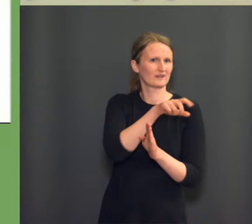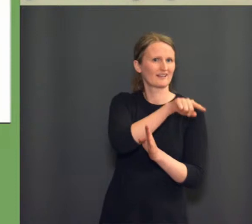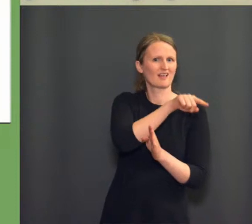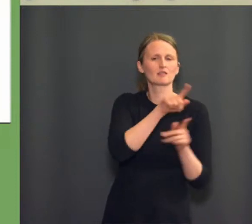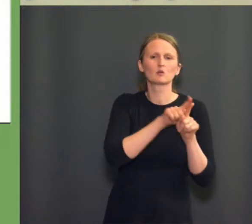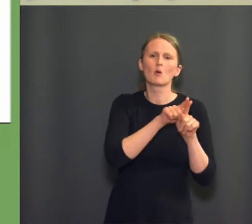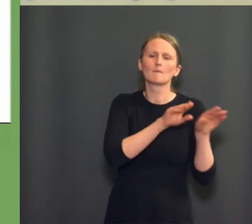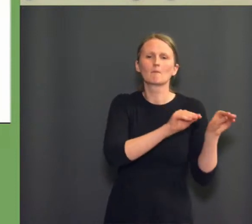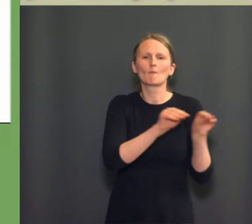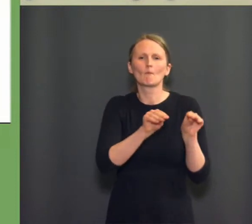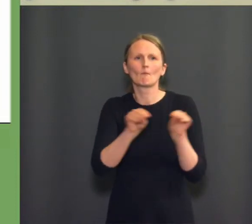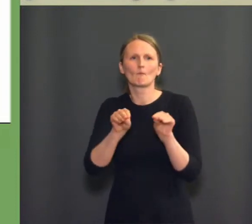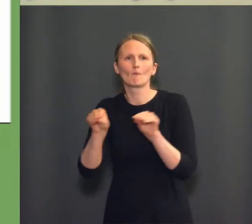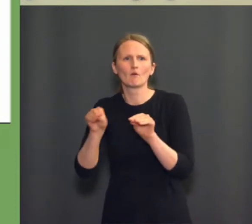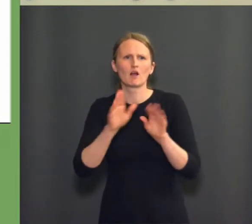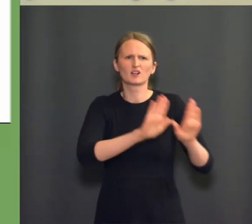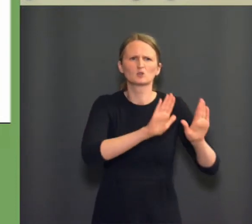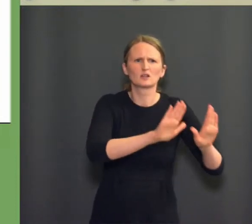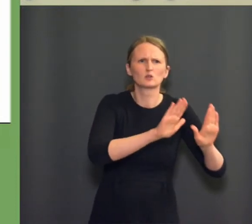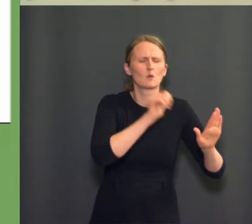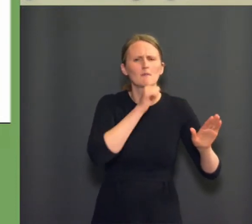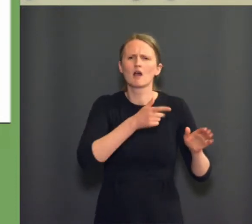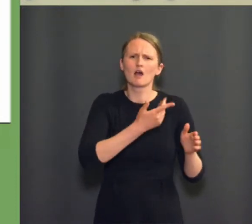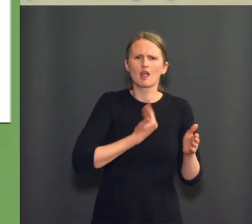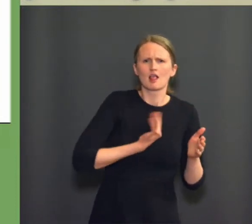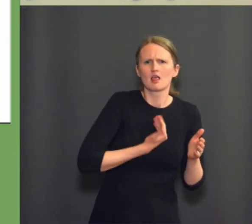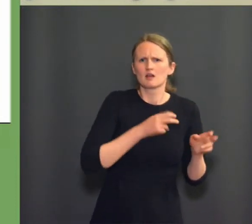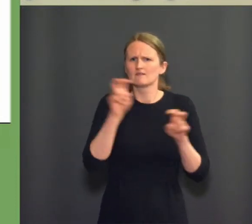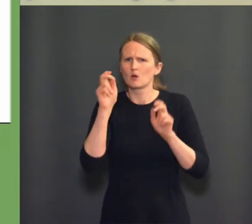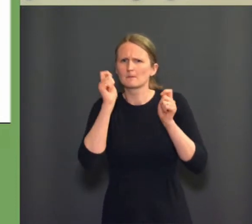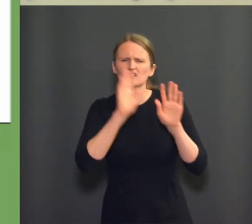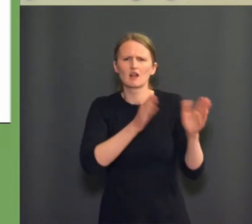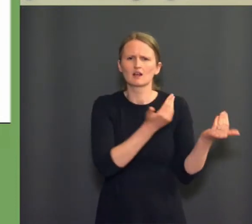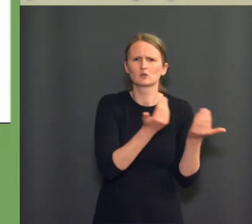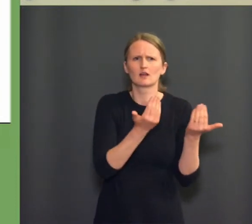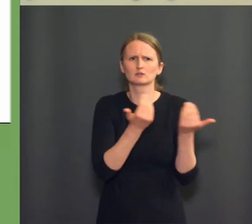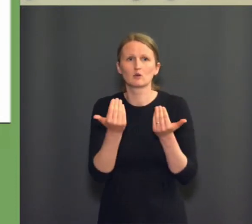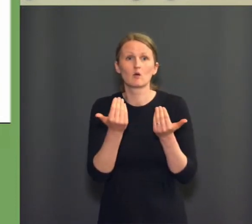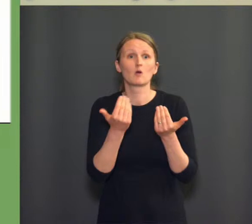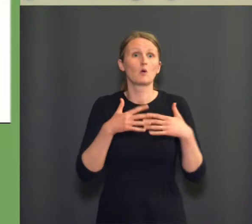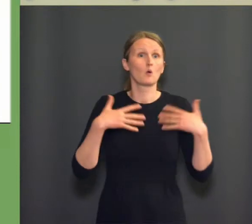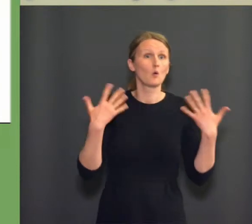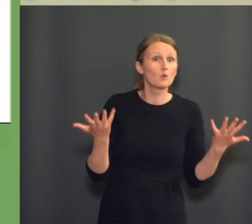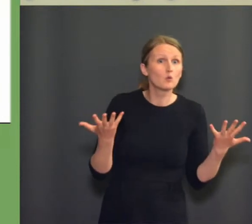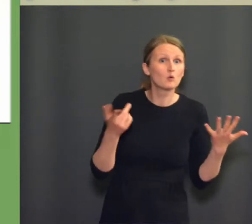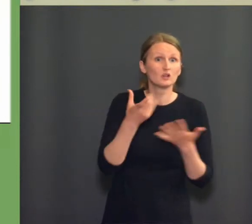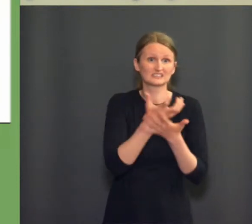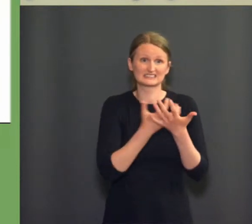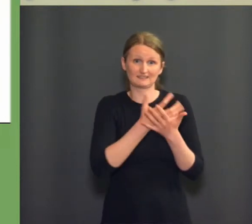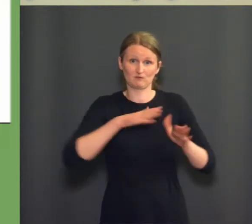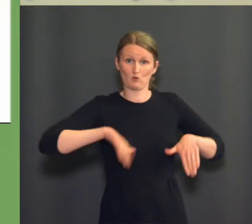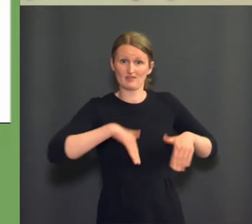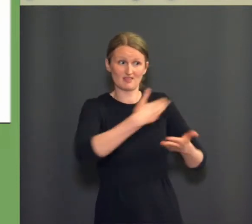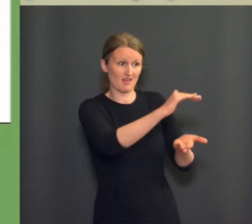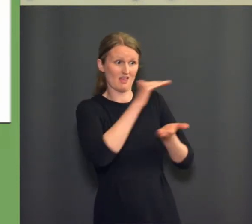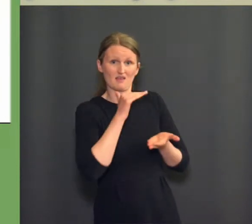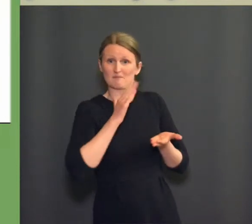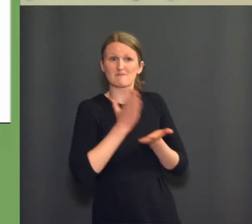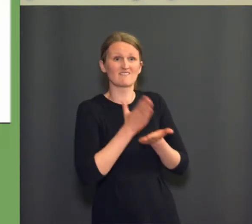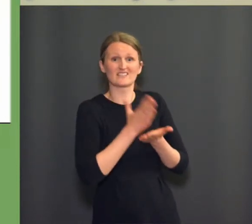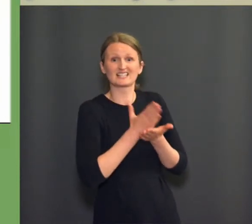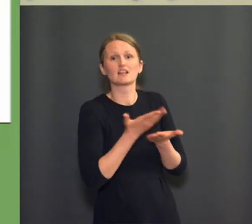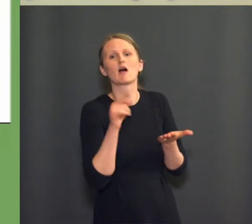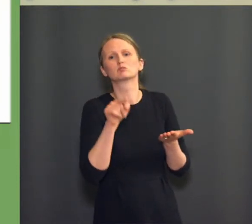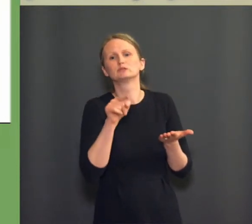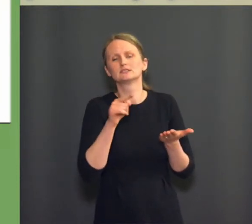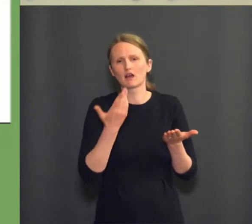l'hôpital, ou que ce soit un petit retard dans la notification des cas qui étaient hospitalisés. Les hospitalisations